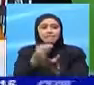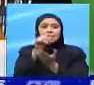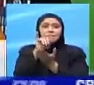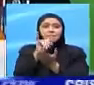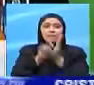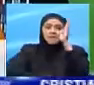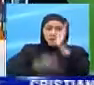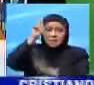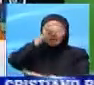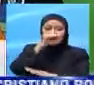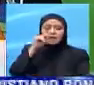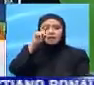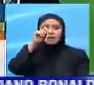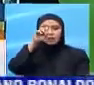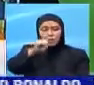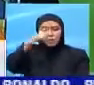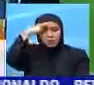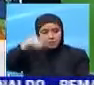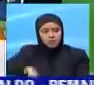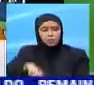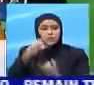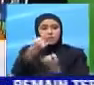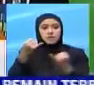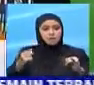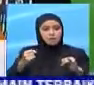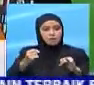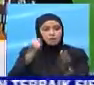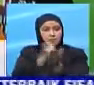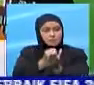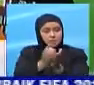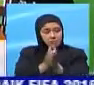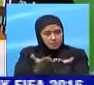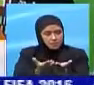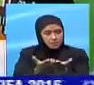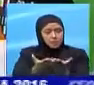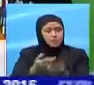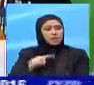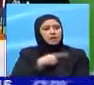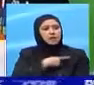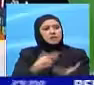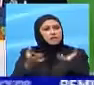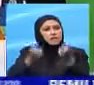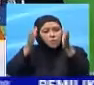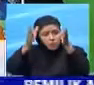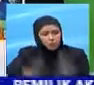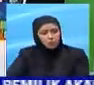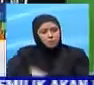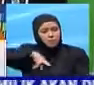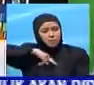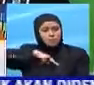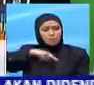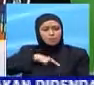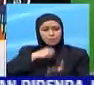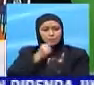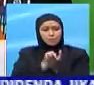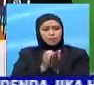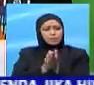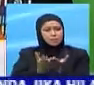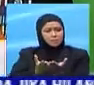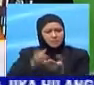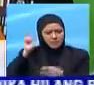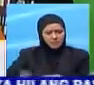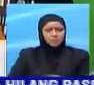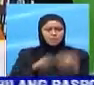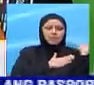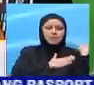Jabatan Imigresi Malaysia, maka kita nakkan orang yang memiliki pasport bertanggungjawab menjaga pasportnya. Selama ini tidak ada satu penalti